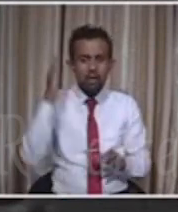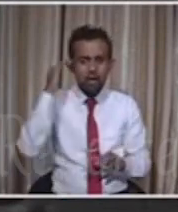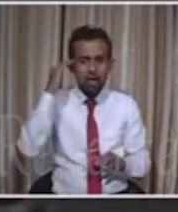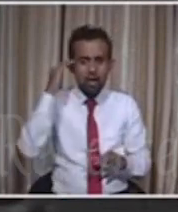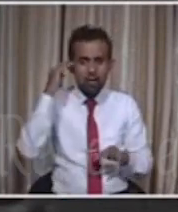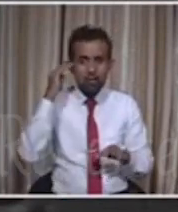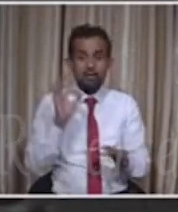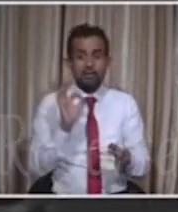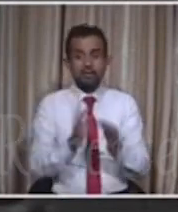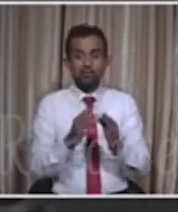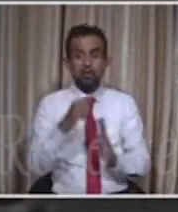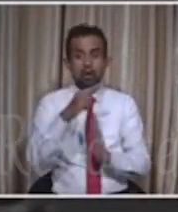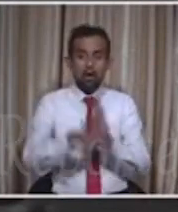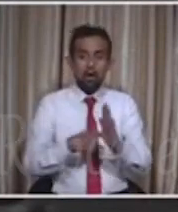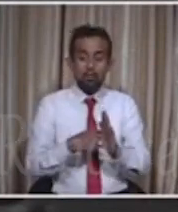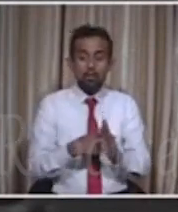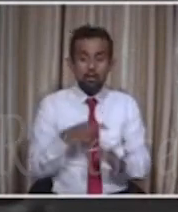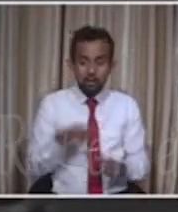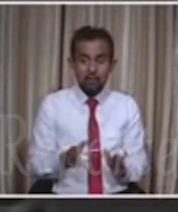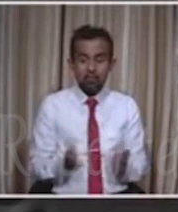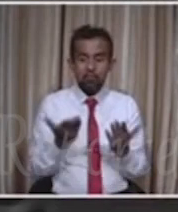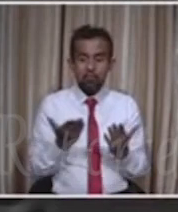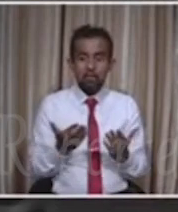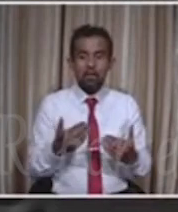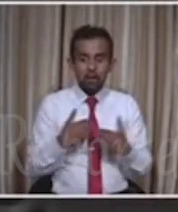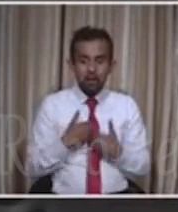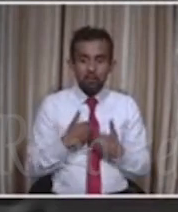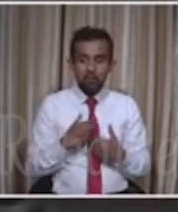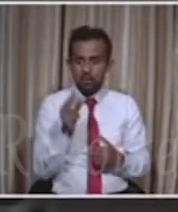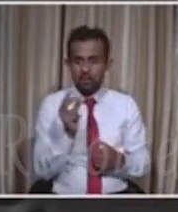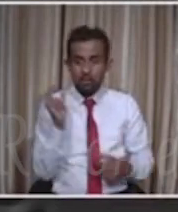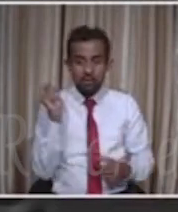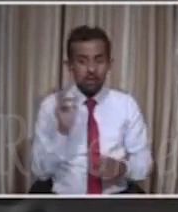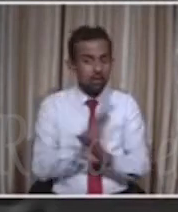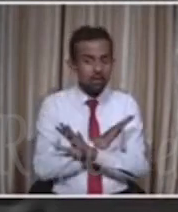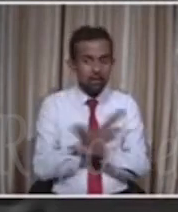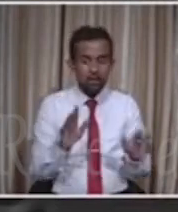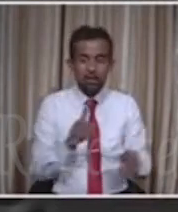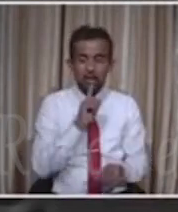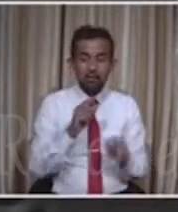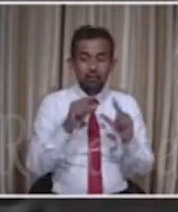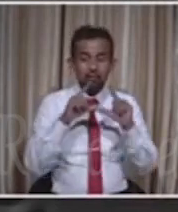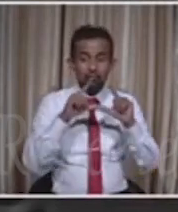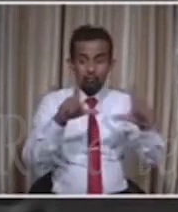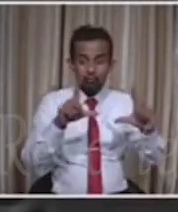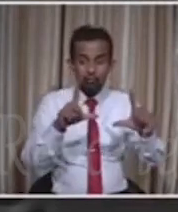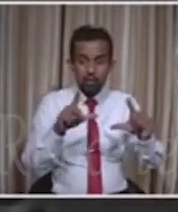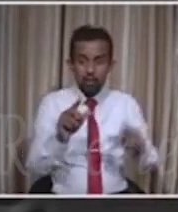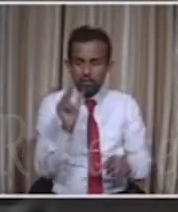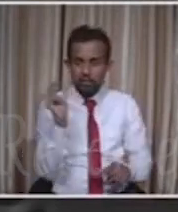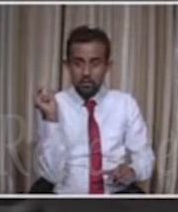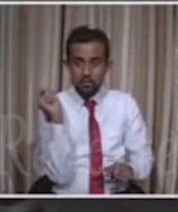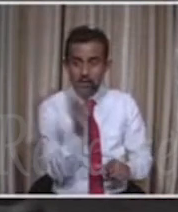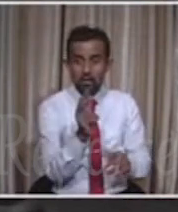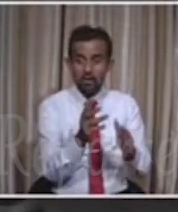ගිනිතිය පියව මුළු රටම ඒක තමයි වෙන්නේ. ඒත් අපි එක ගල් කැටයක්වත් ගන්නෙ නැහැයි කියලා දාපු වීඩියෝවේ අපි එක ගල් කැටයක්වත්